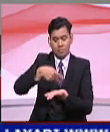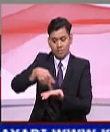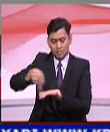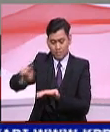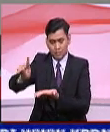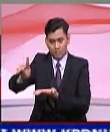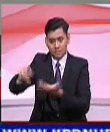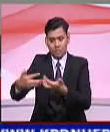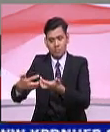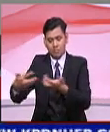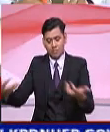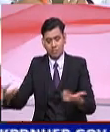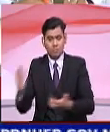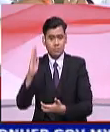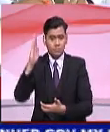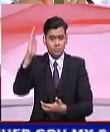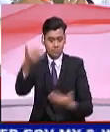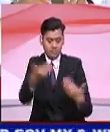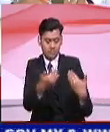majikan-majikannya